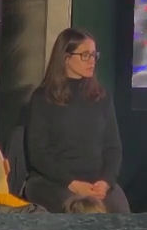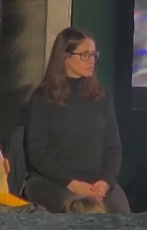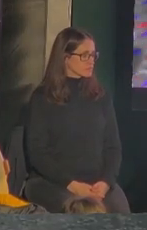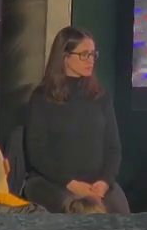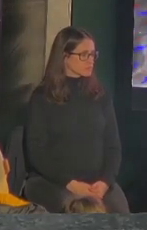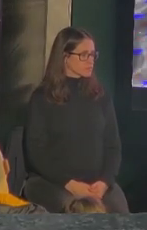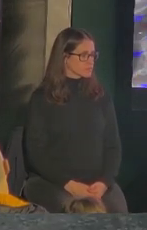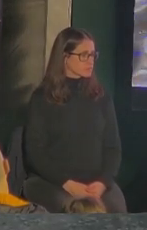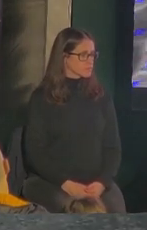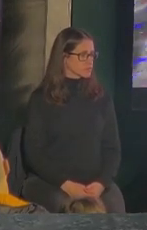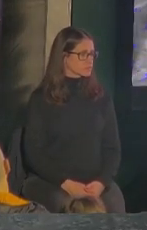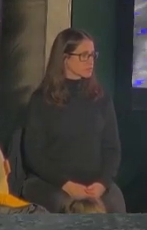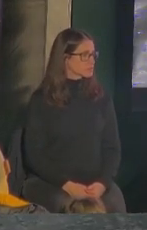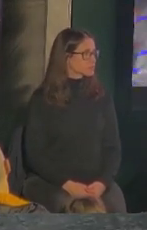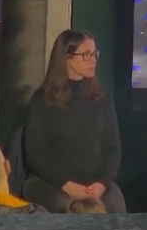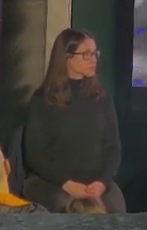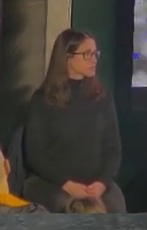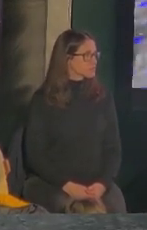Vale.